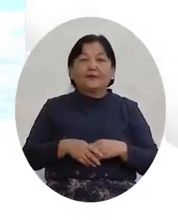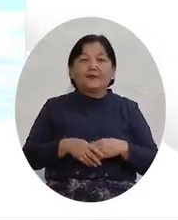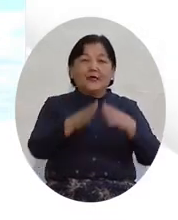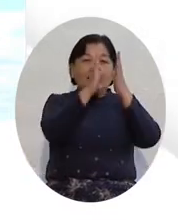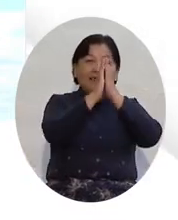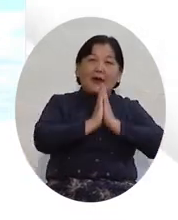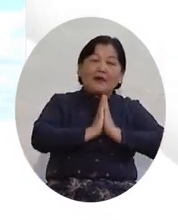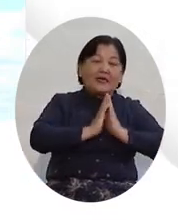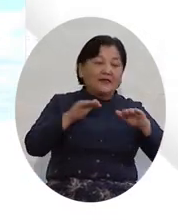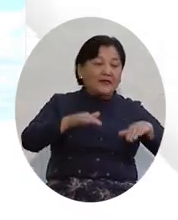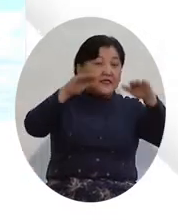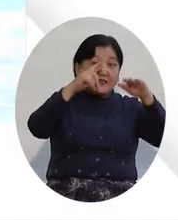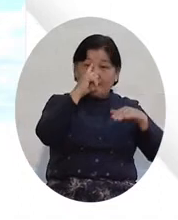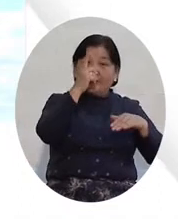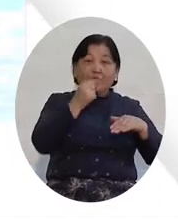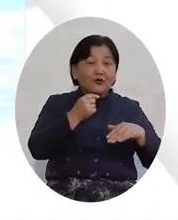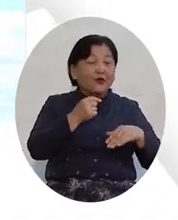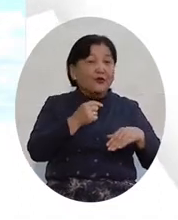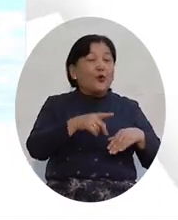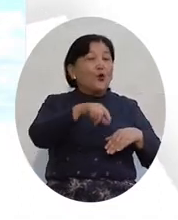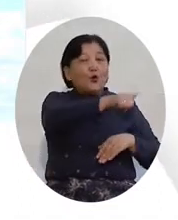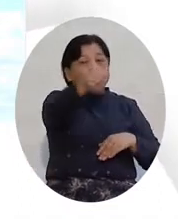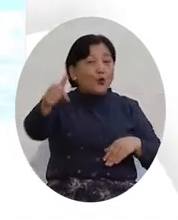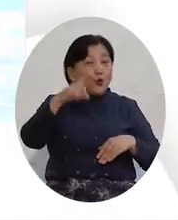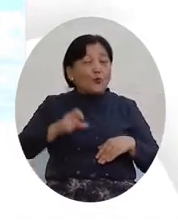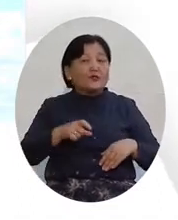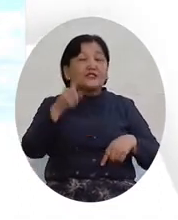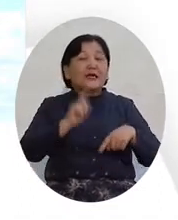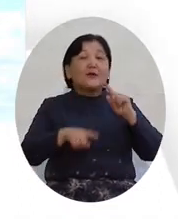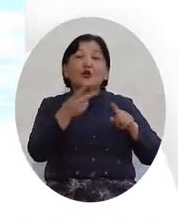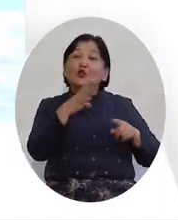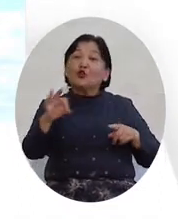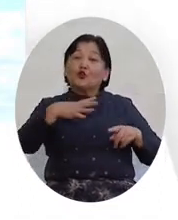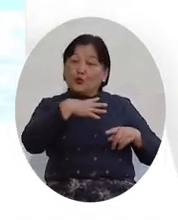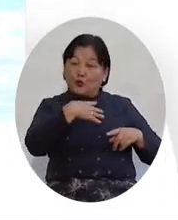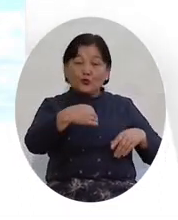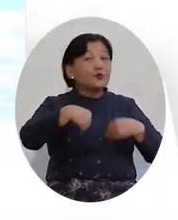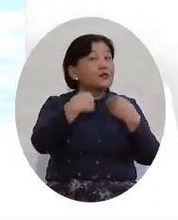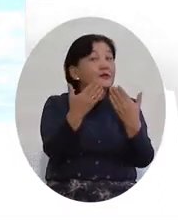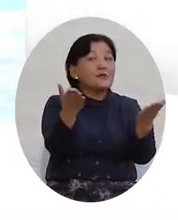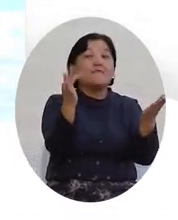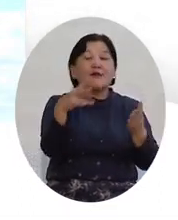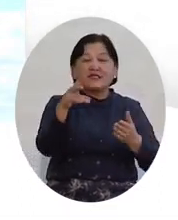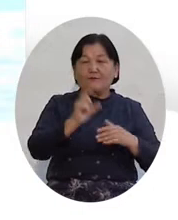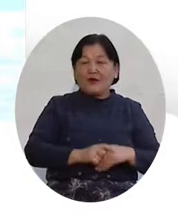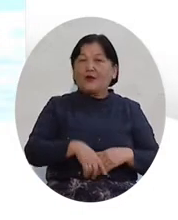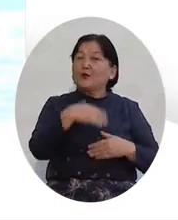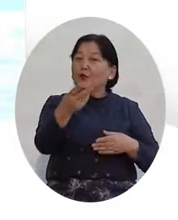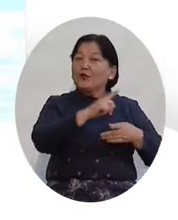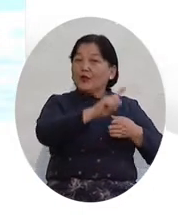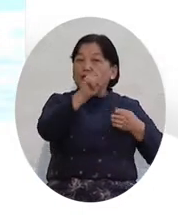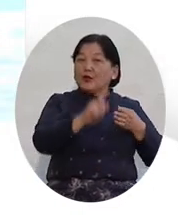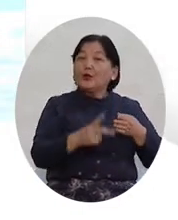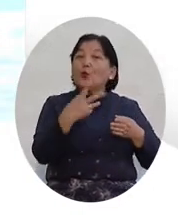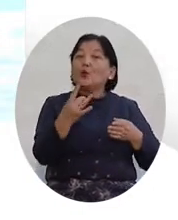Ламын тижээсэн дот бусдад ямар нөлөөлөл үзүүлж байсан бэ? Түүний үр дагавар нь